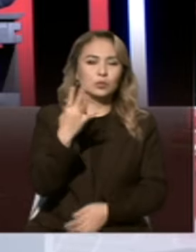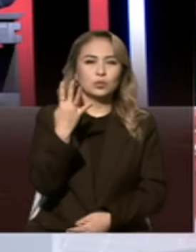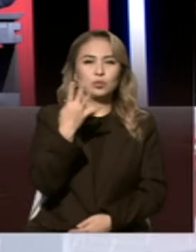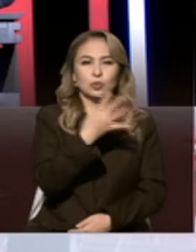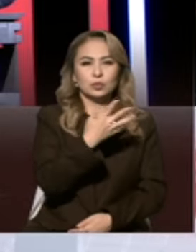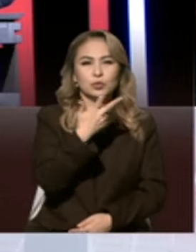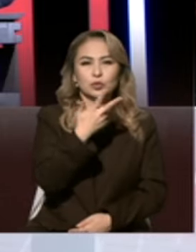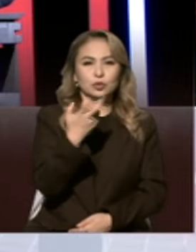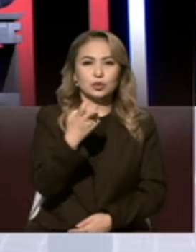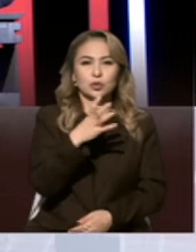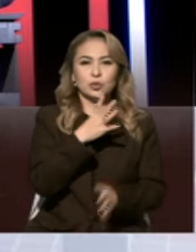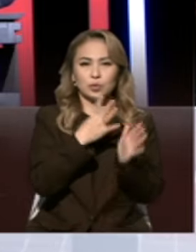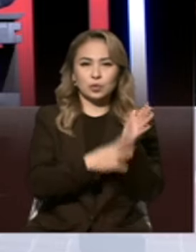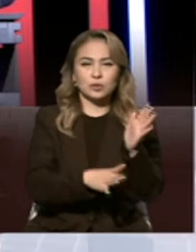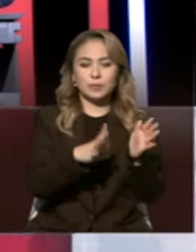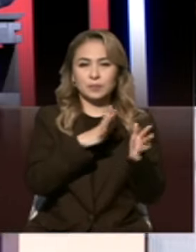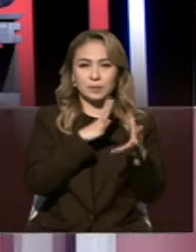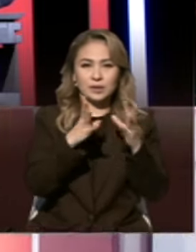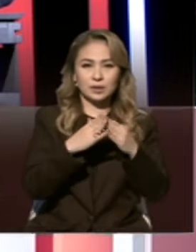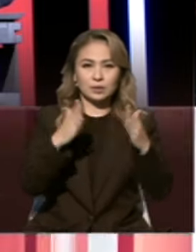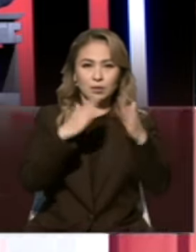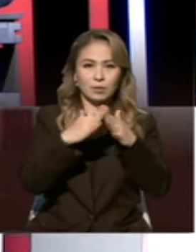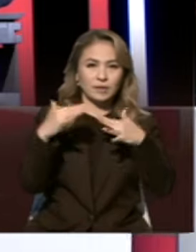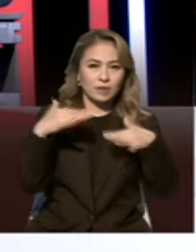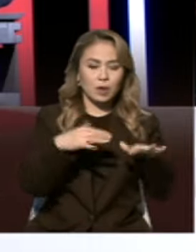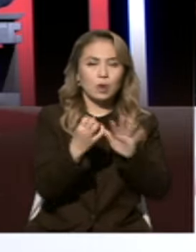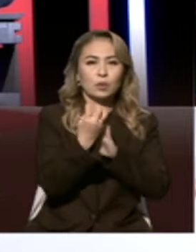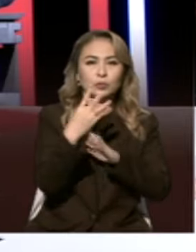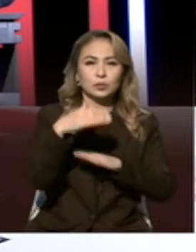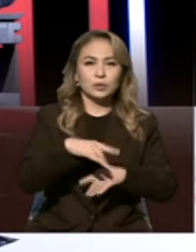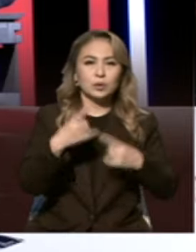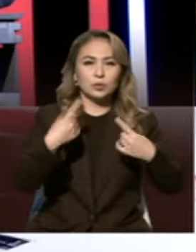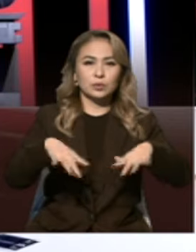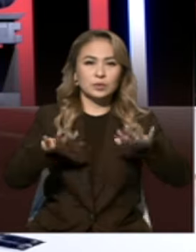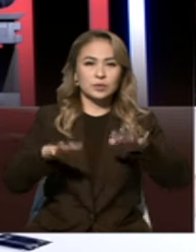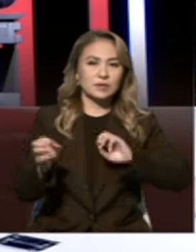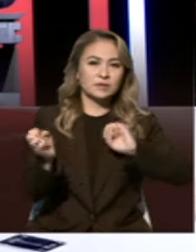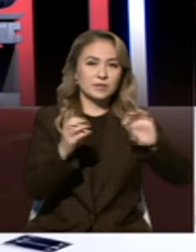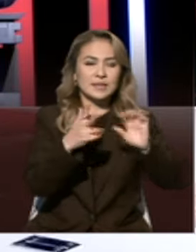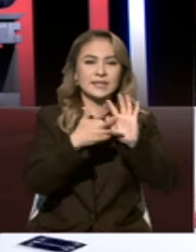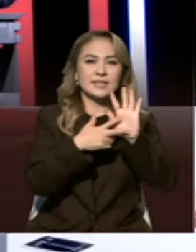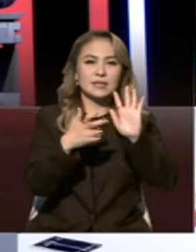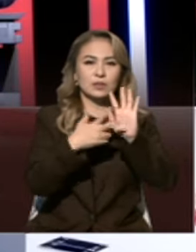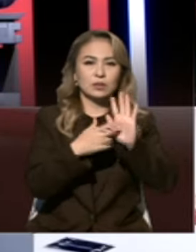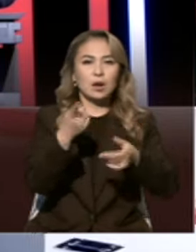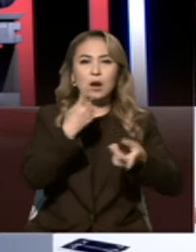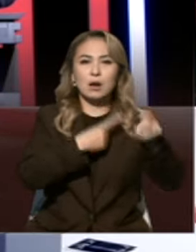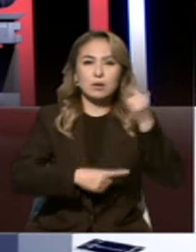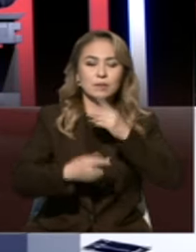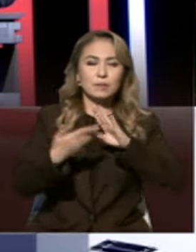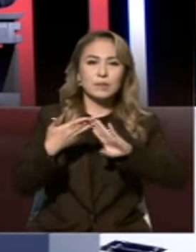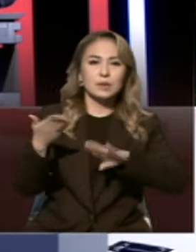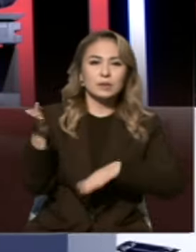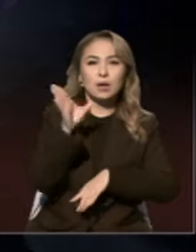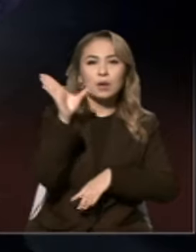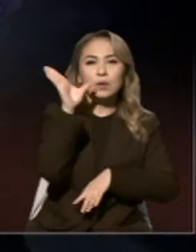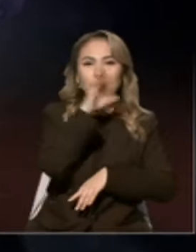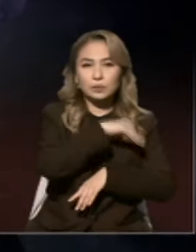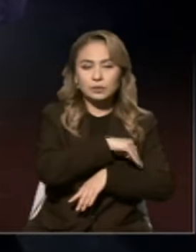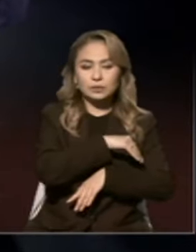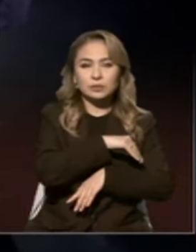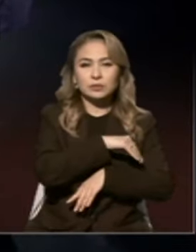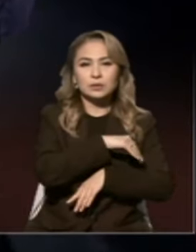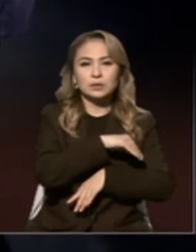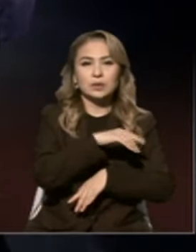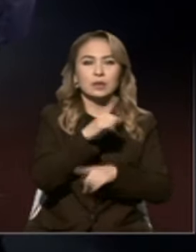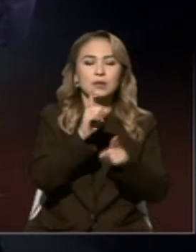4319 үйді су басқан еді, 14000-нан астам адам эвакуацияланды, оның 800-ге жуығы үйлеріне қайтып үлгерді.